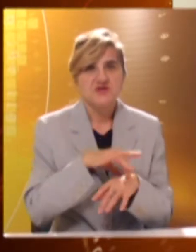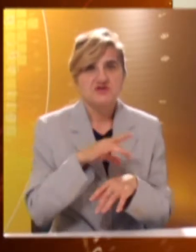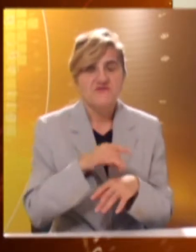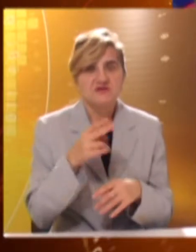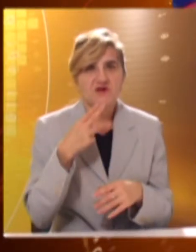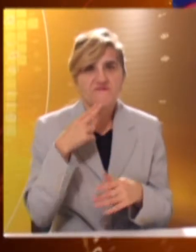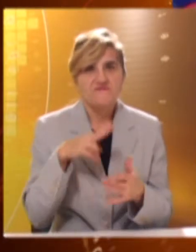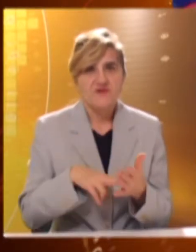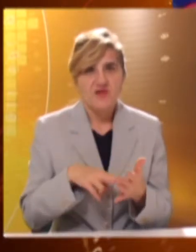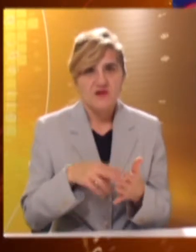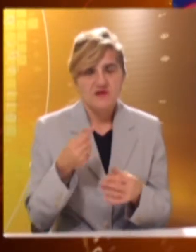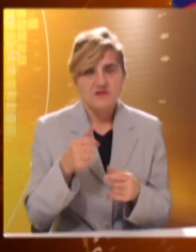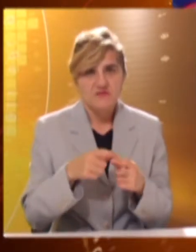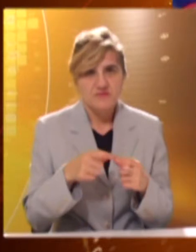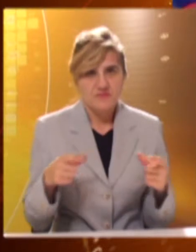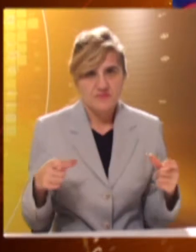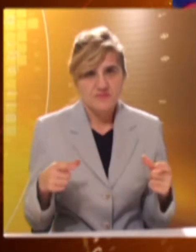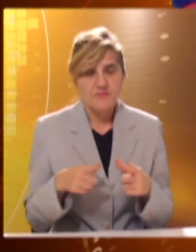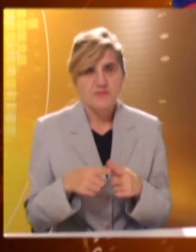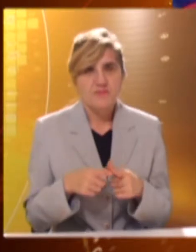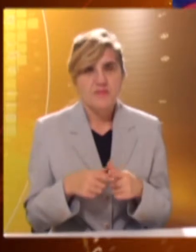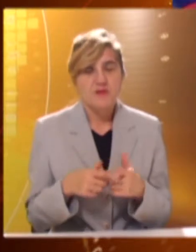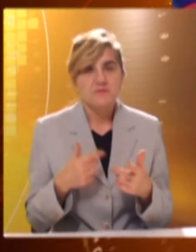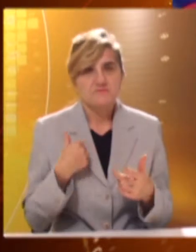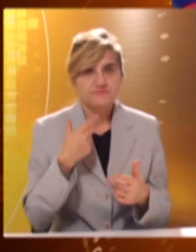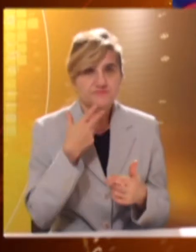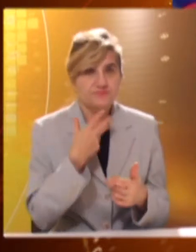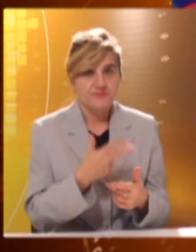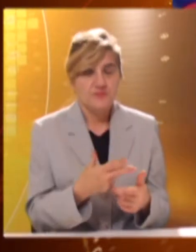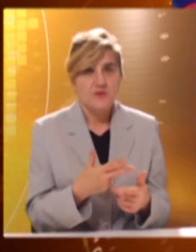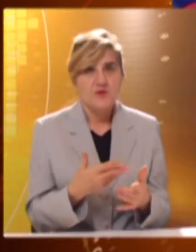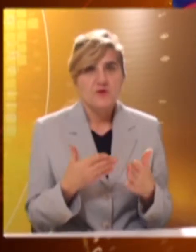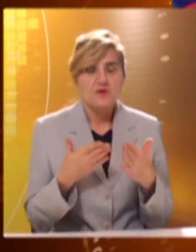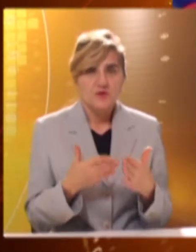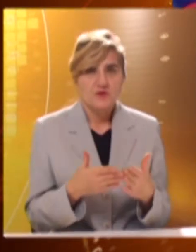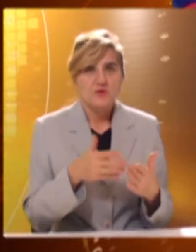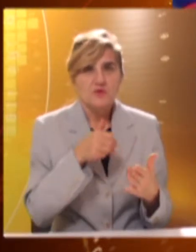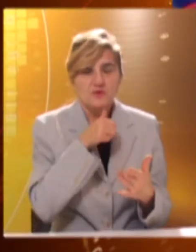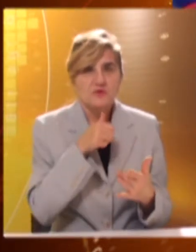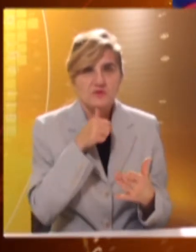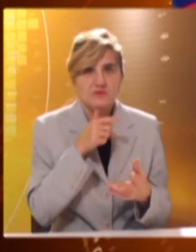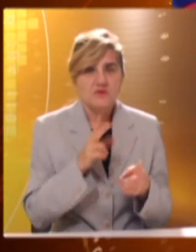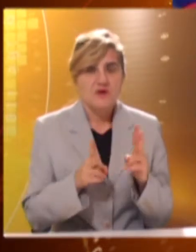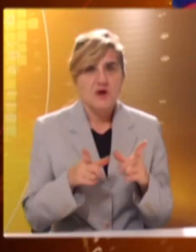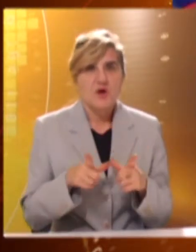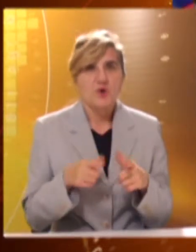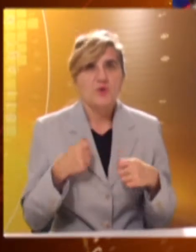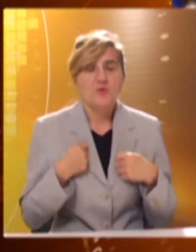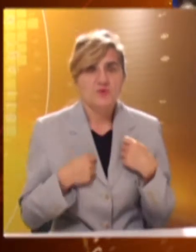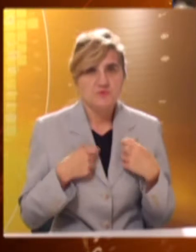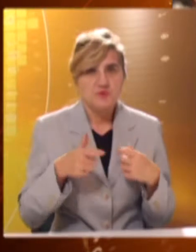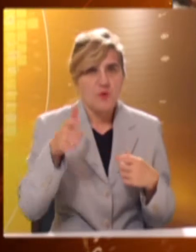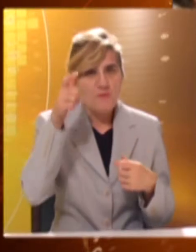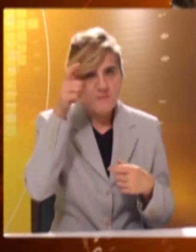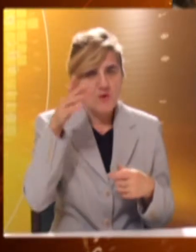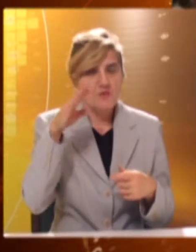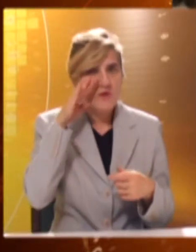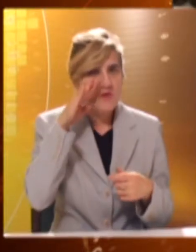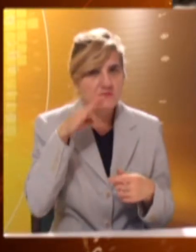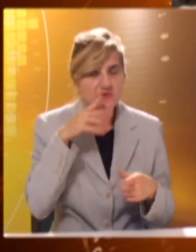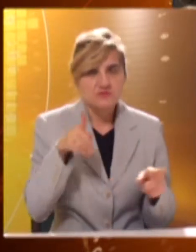švajcarskih franaka. Ono što jeste važno, ovaj projekat je vredan preko 500.000 švajcarskih franaka i realizuje se i kako u Subotici, tako i u Beogradu i u